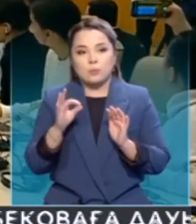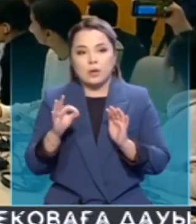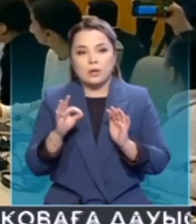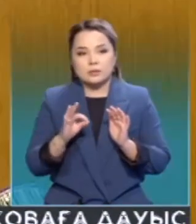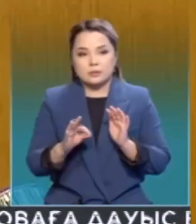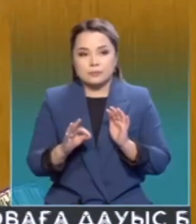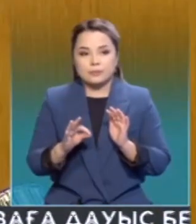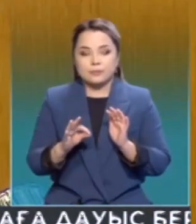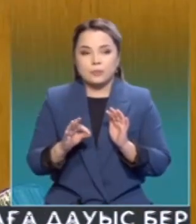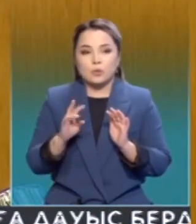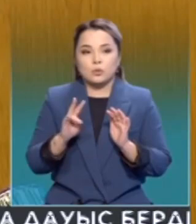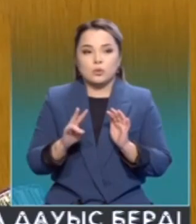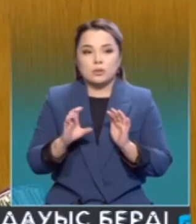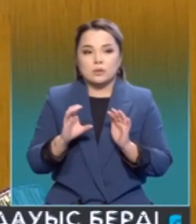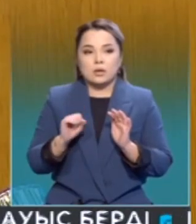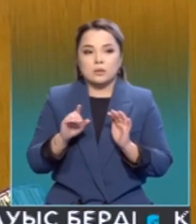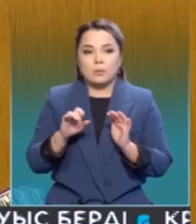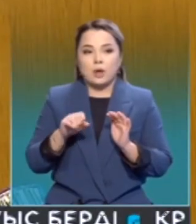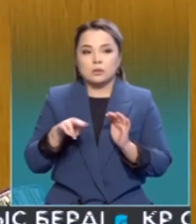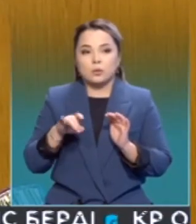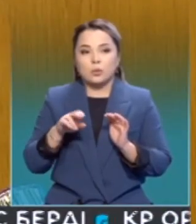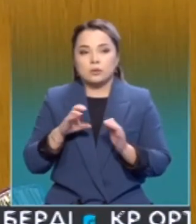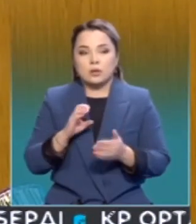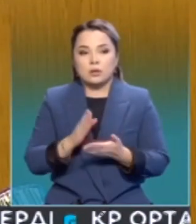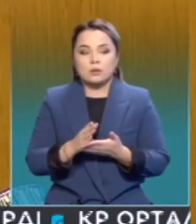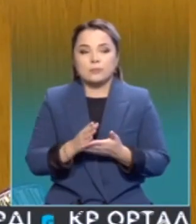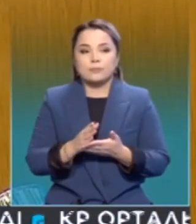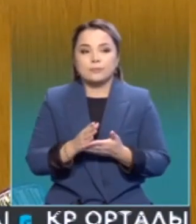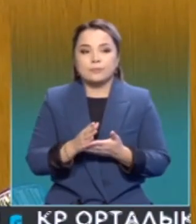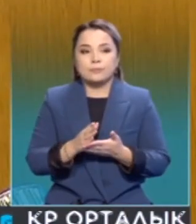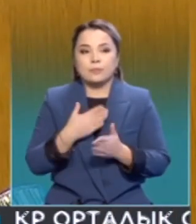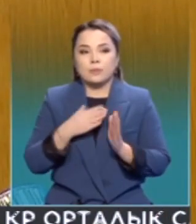2,53%. Нұрлан Сатыбалдылы Әуесбаевқа